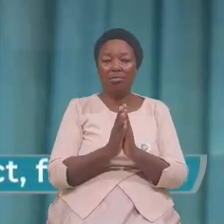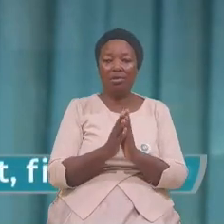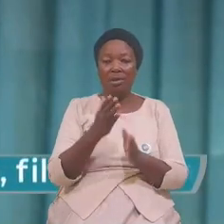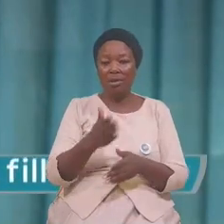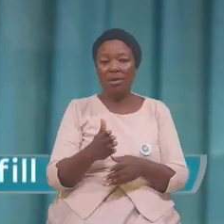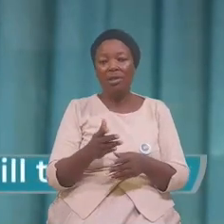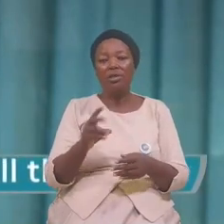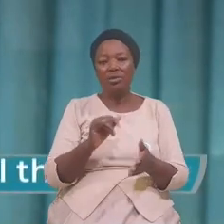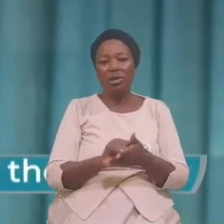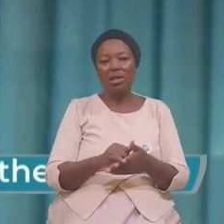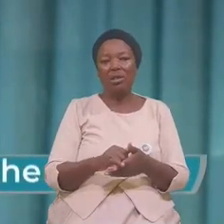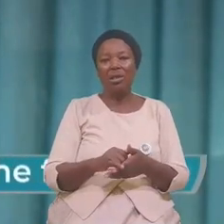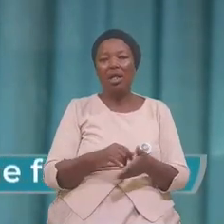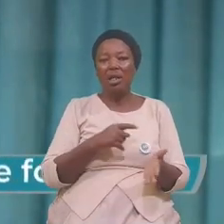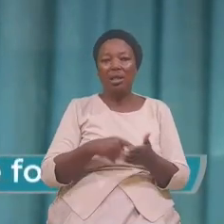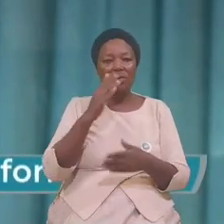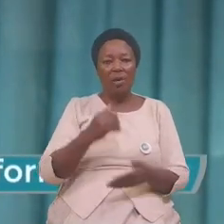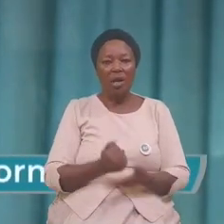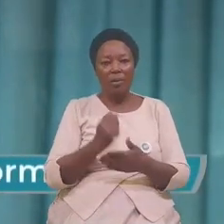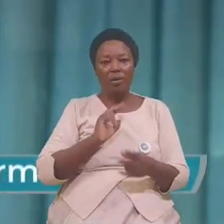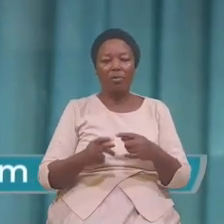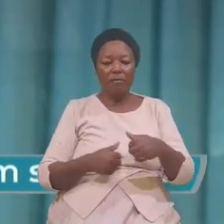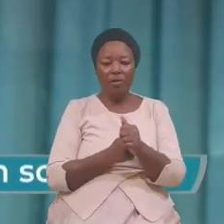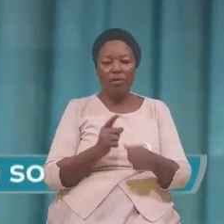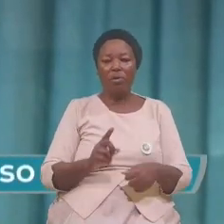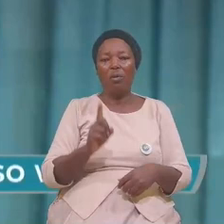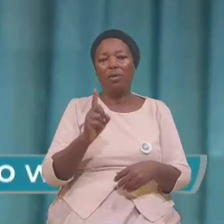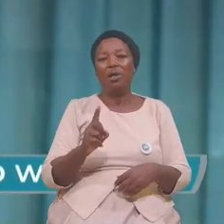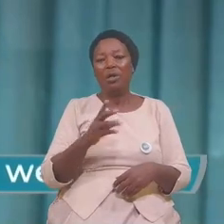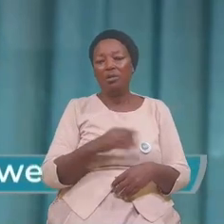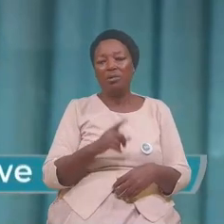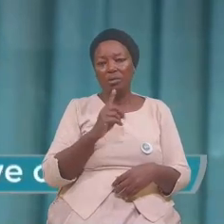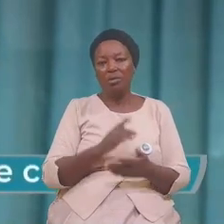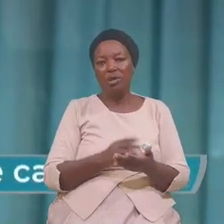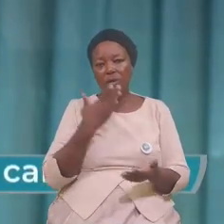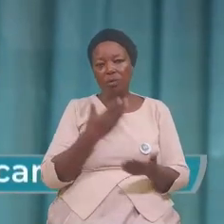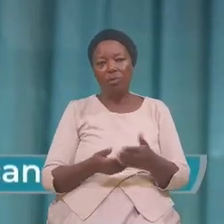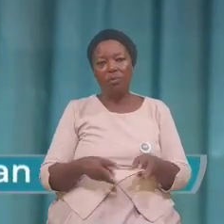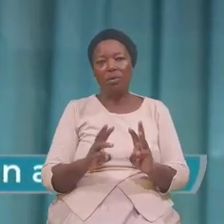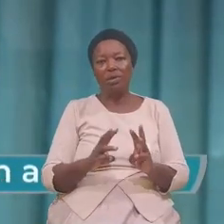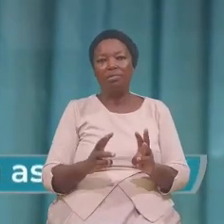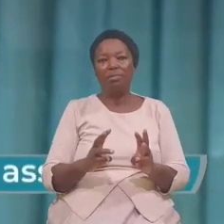aider à vous suivre de façon appropriée.